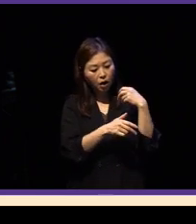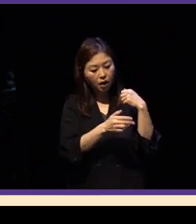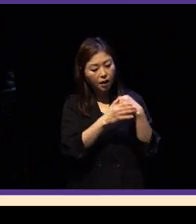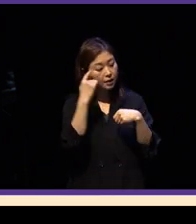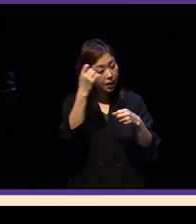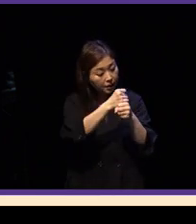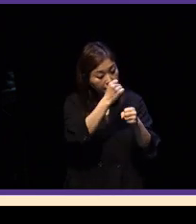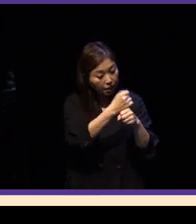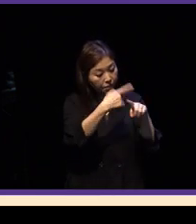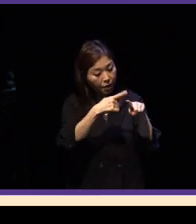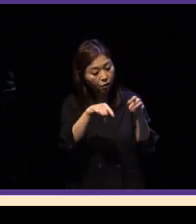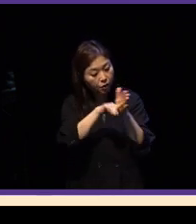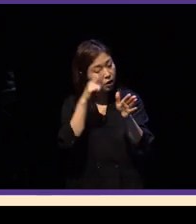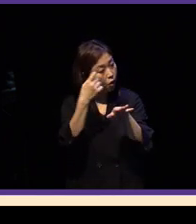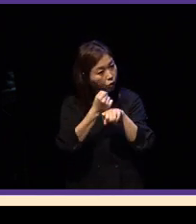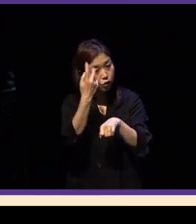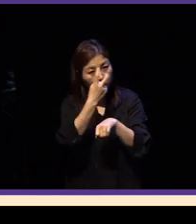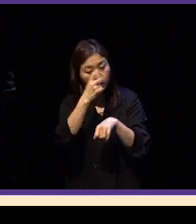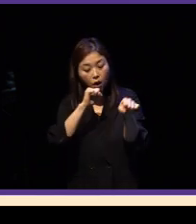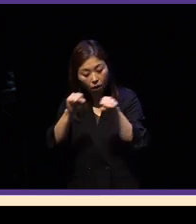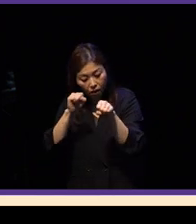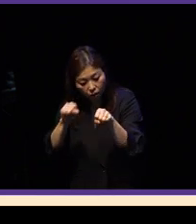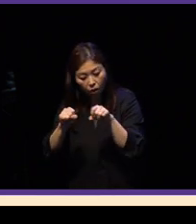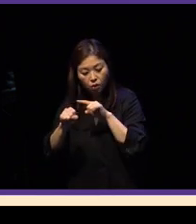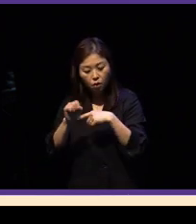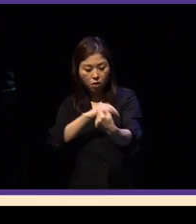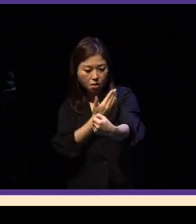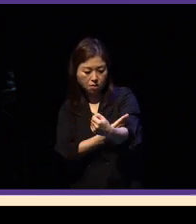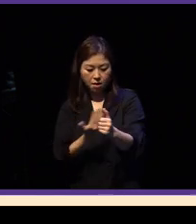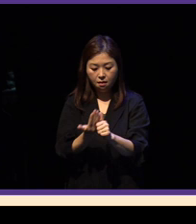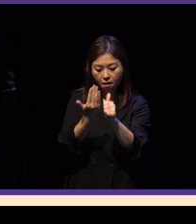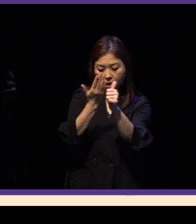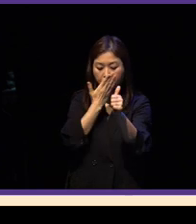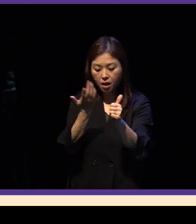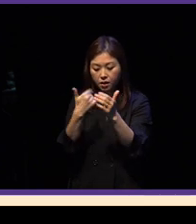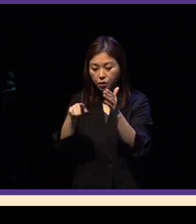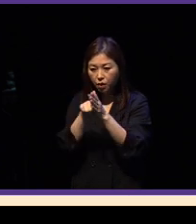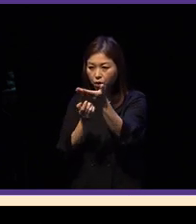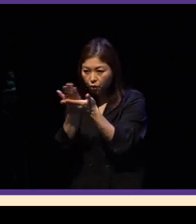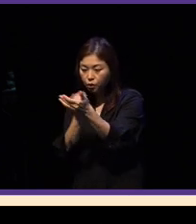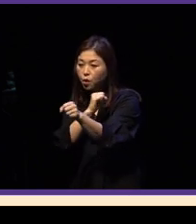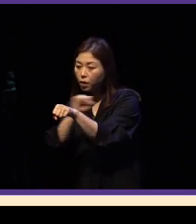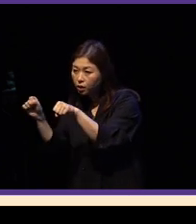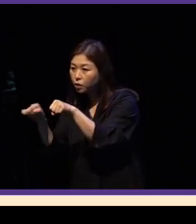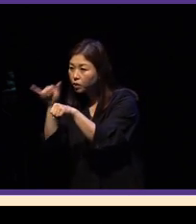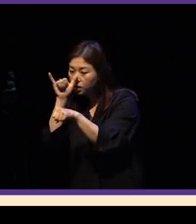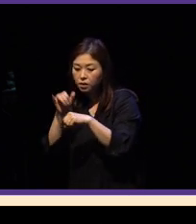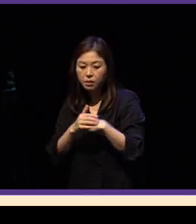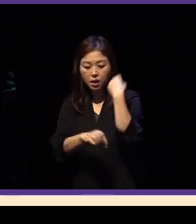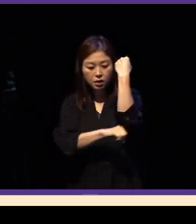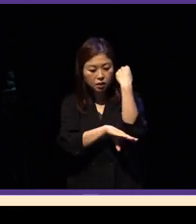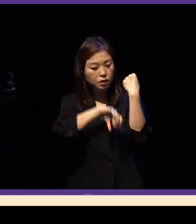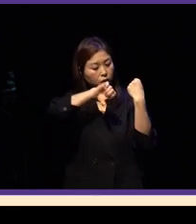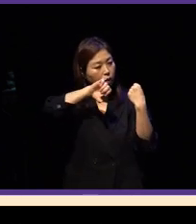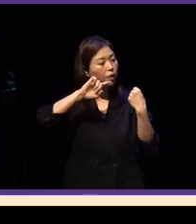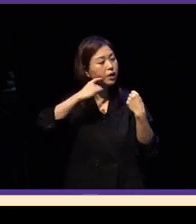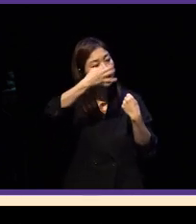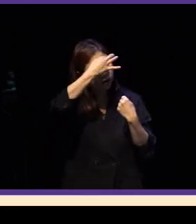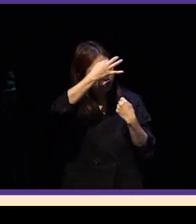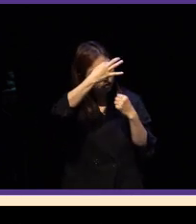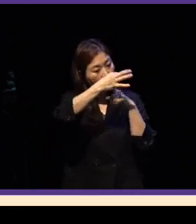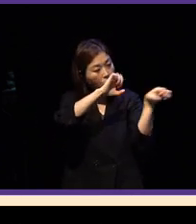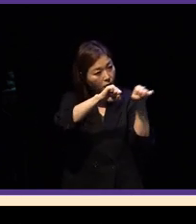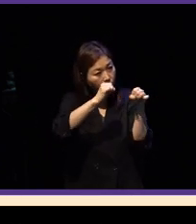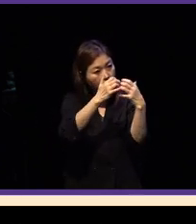활동, 작품 초기 구현을 위한 활동 등을 들 수 있을 것 같습니다. 그리고 기초예술 분야에서 활동하는 누구나